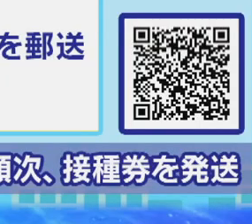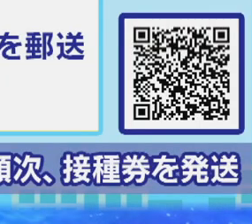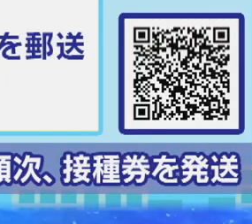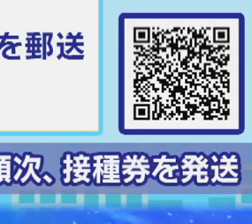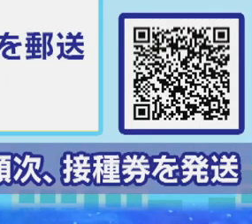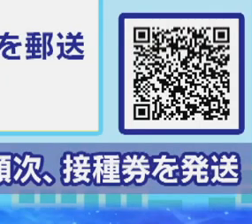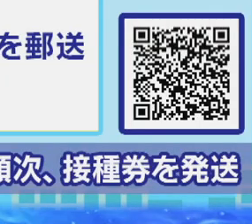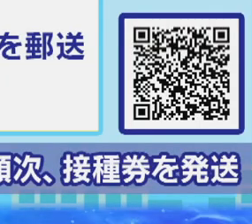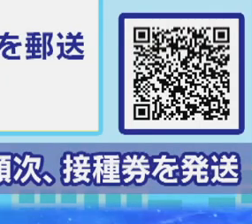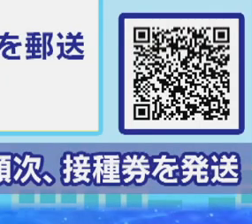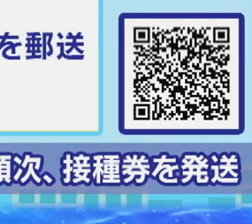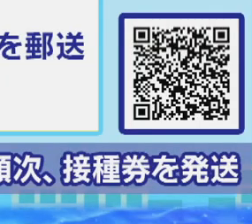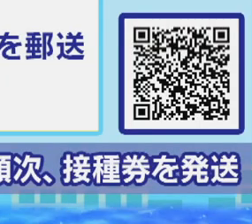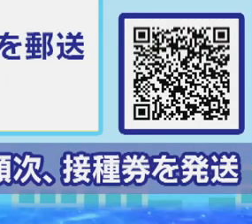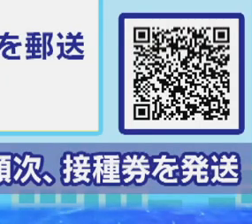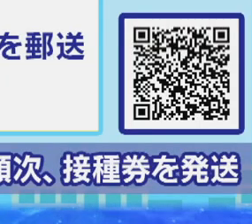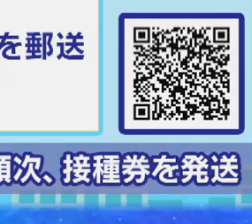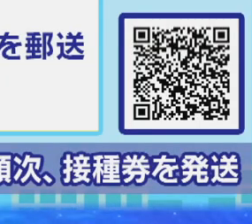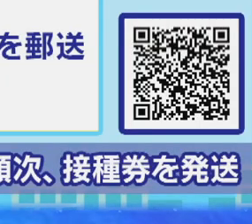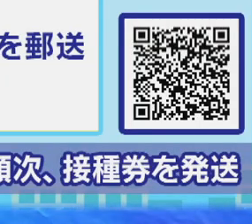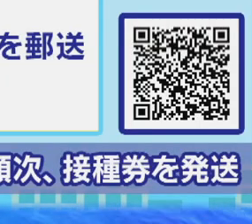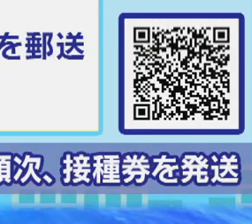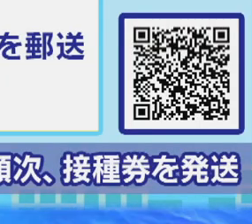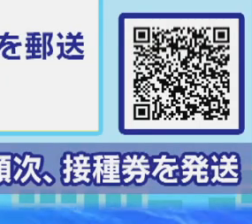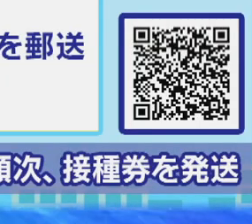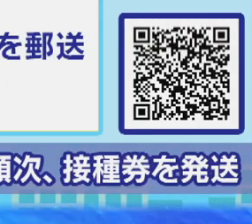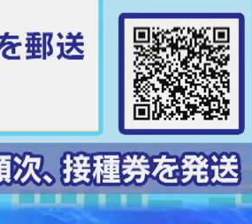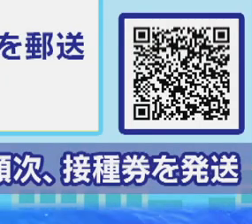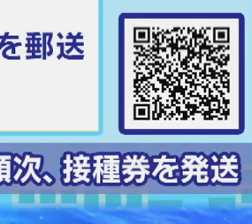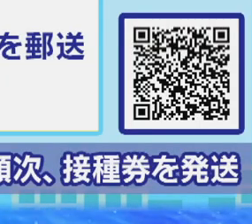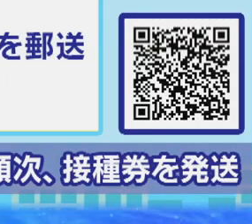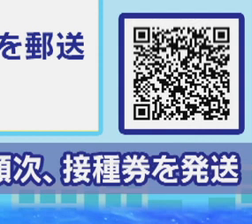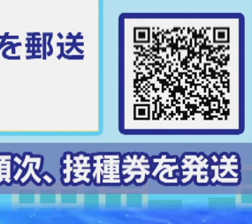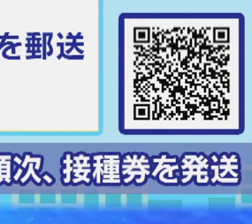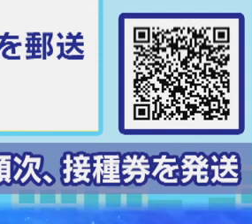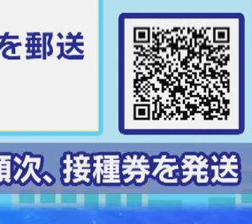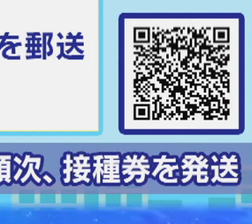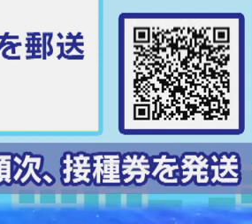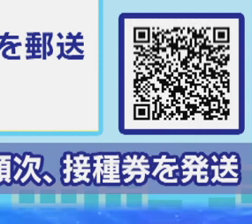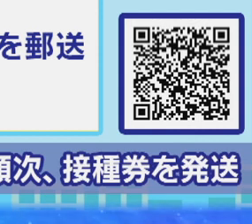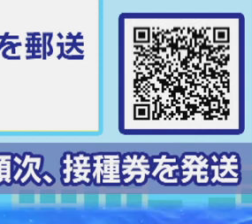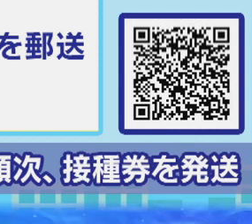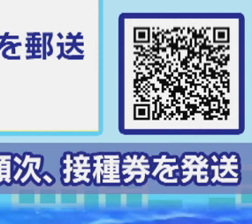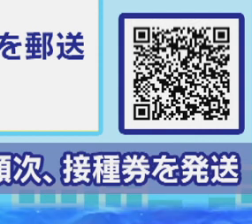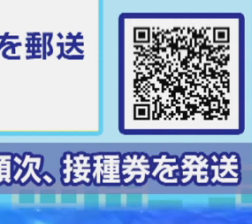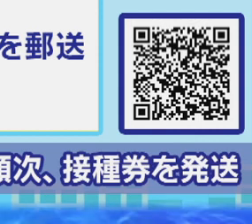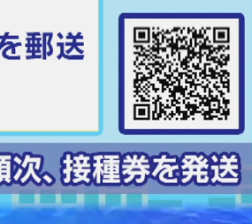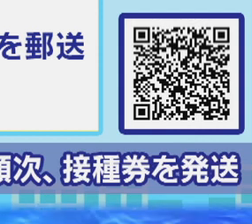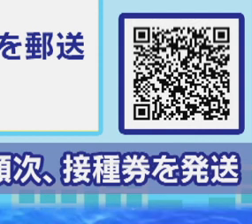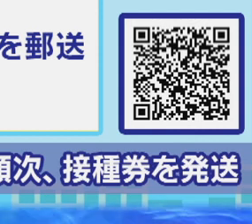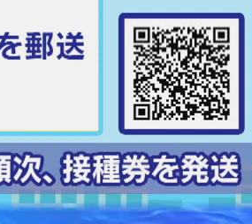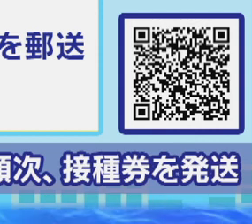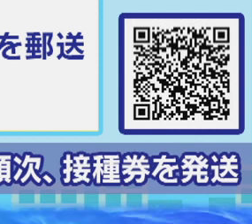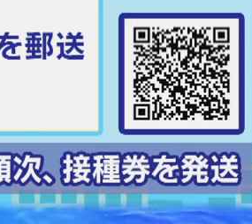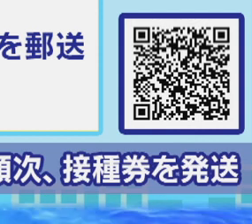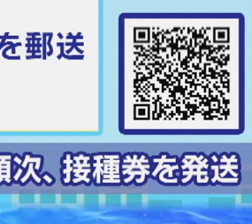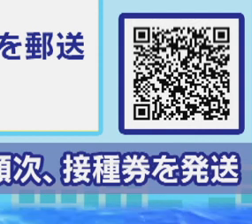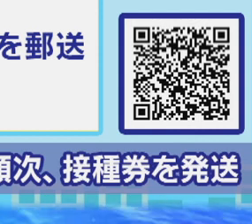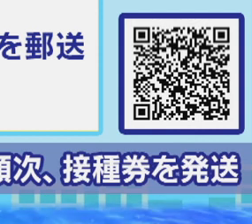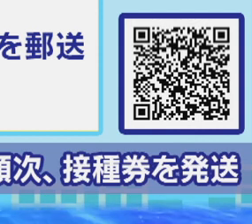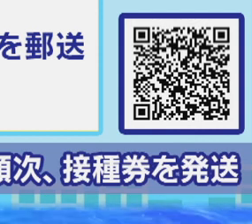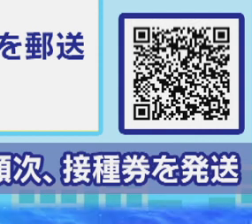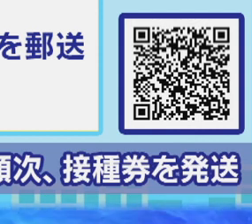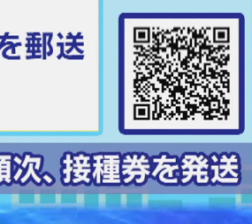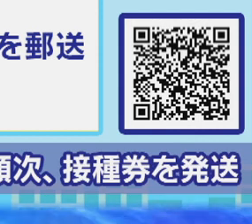新型コロナウイルスワクチン4回目接種について、3回目接種から5ヶ月以上経過した